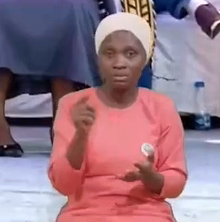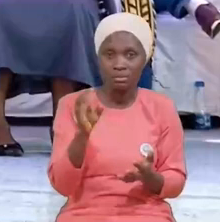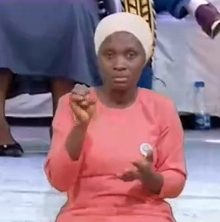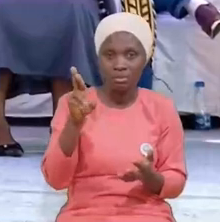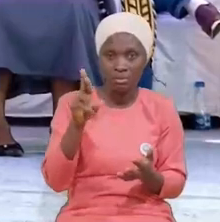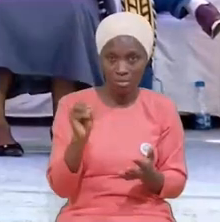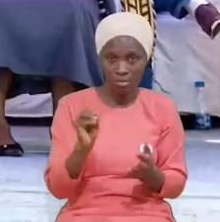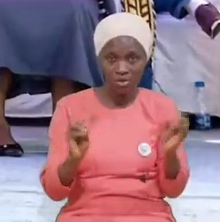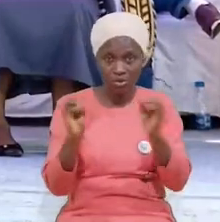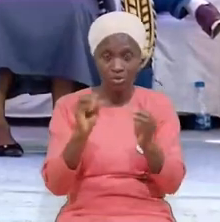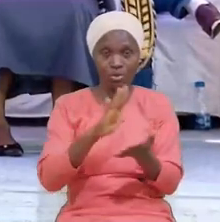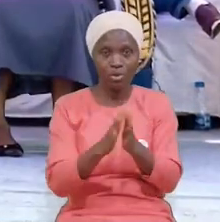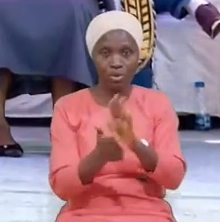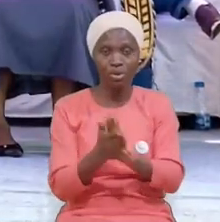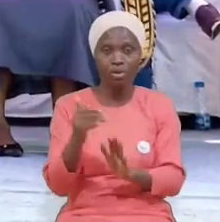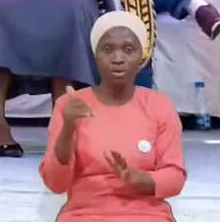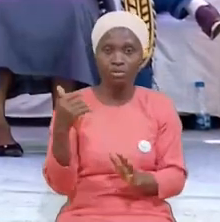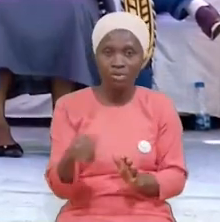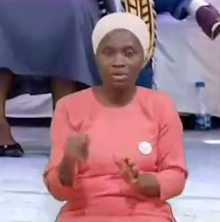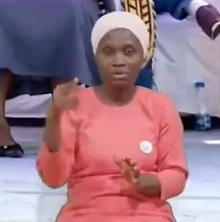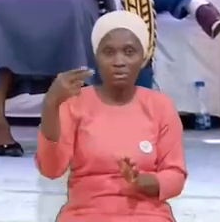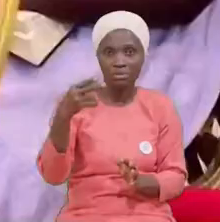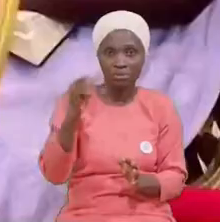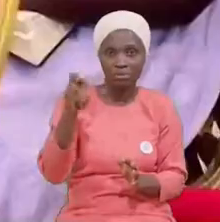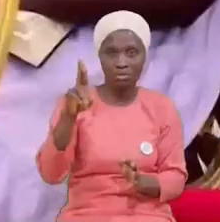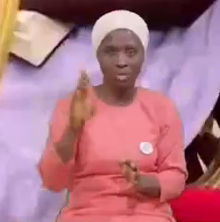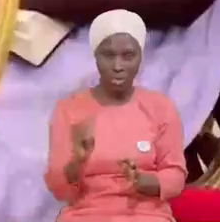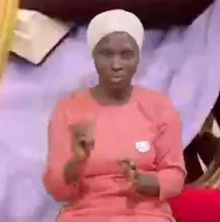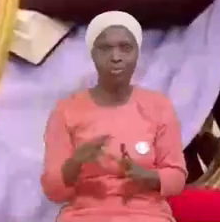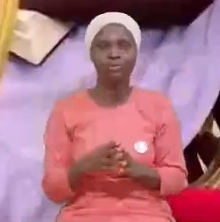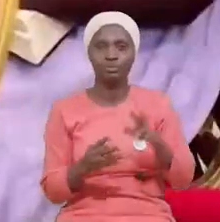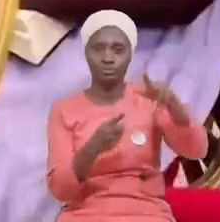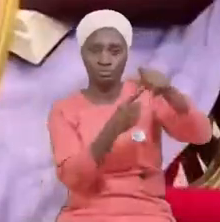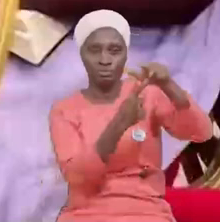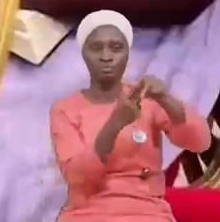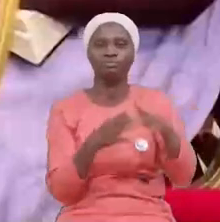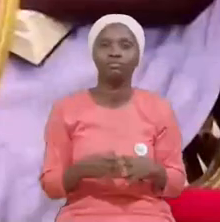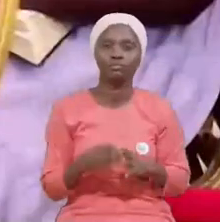Comment un zéro devient un héros? Et pensez alors.